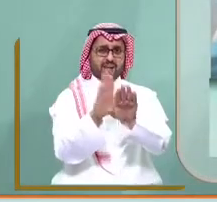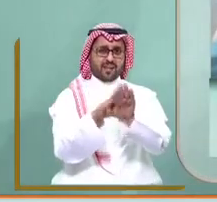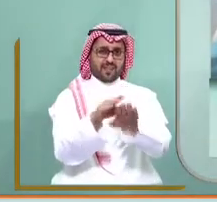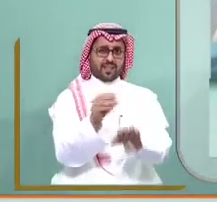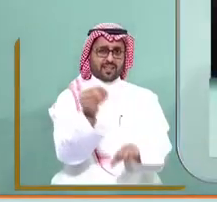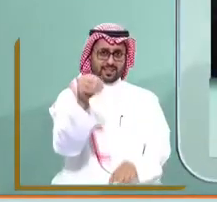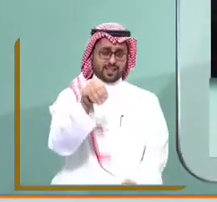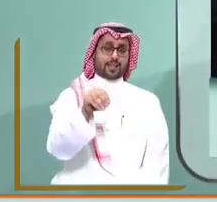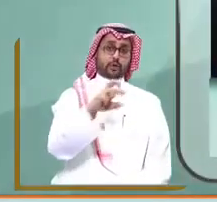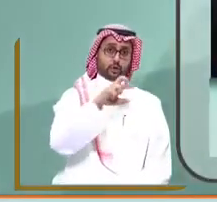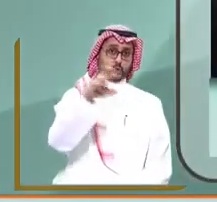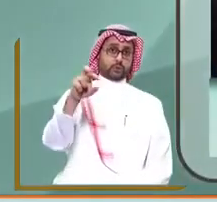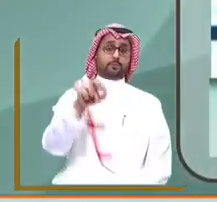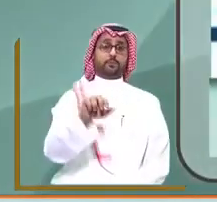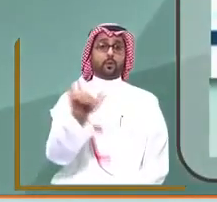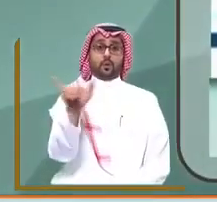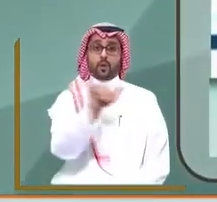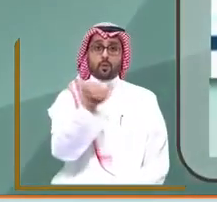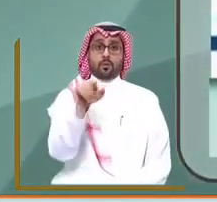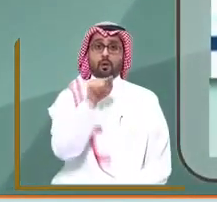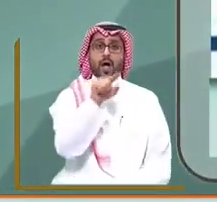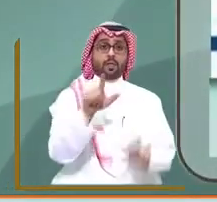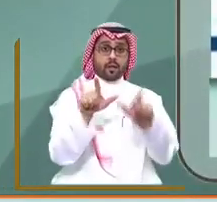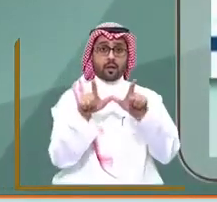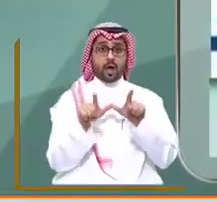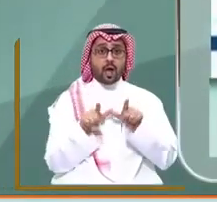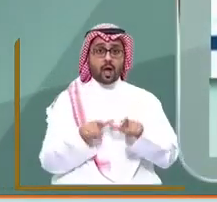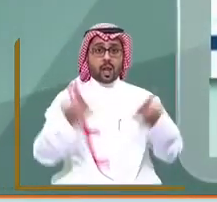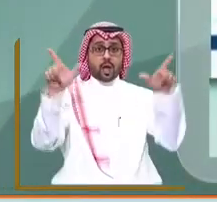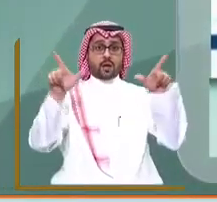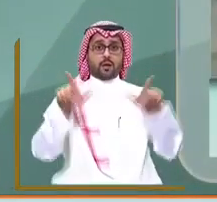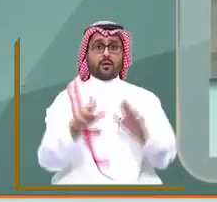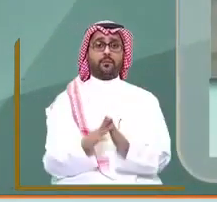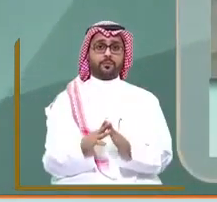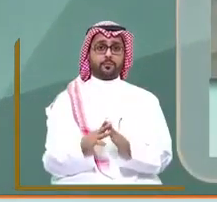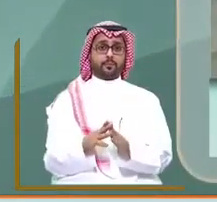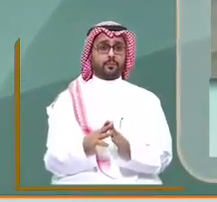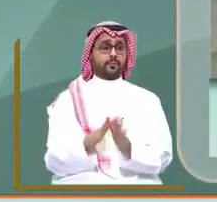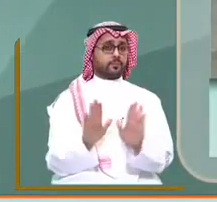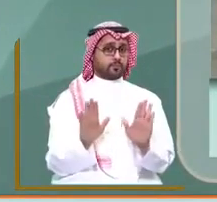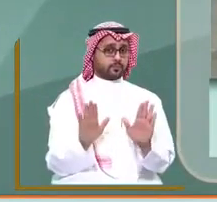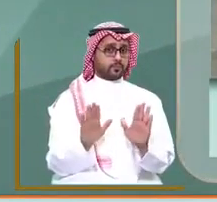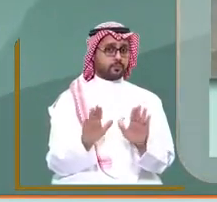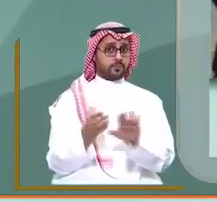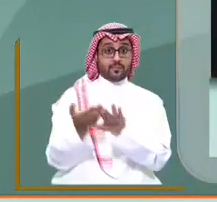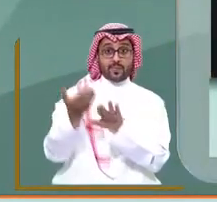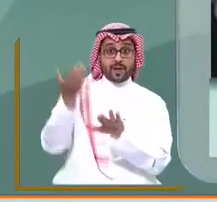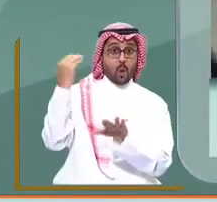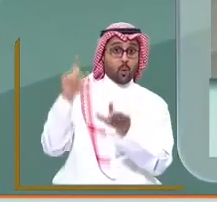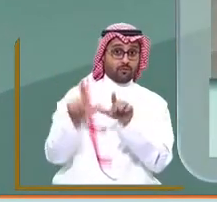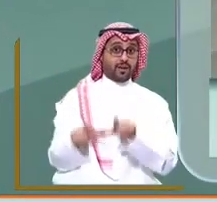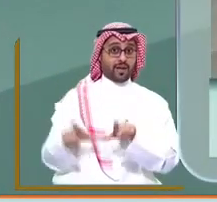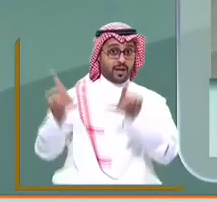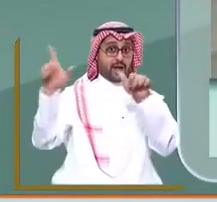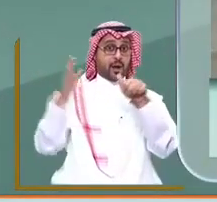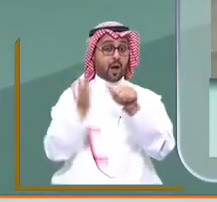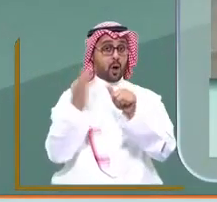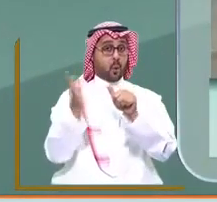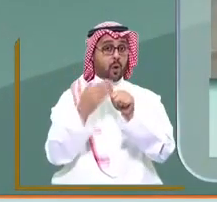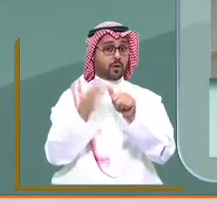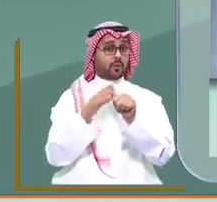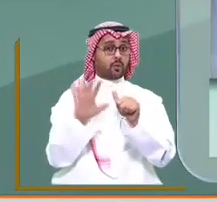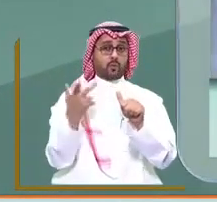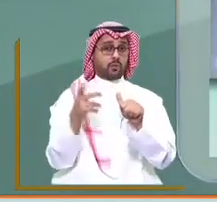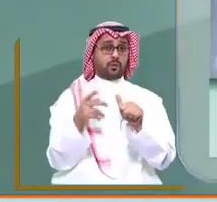مهم، وهو أن هذا الإعلان هو لا يلغي الإعلان السابق للهيئة العامة للطيران المدني